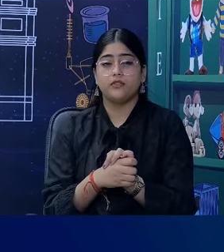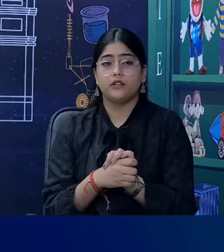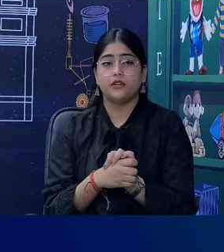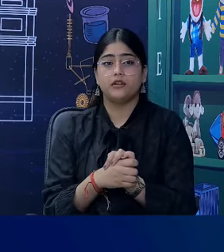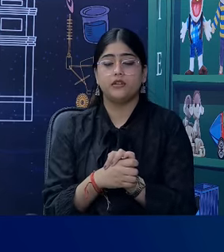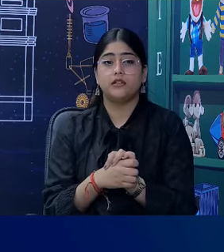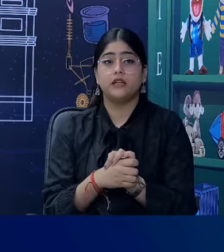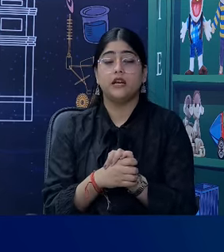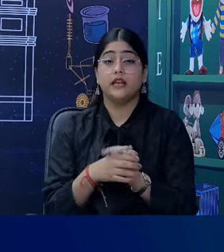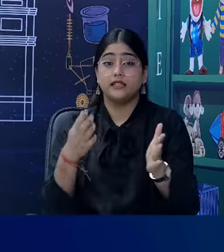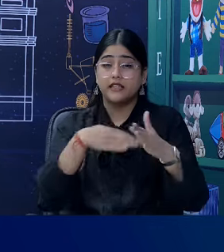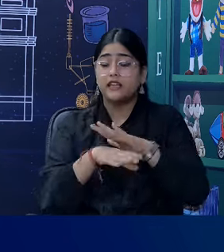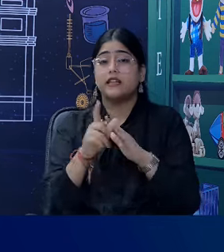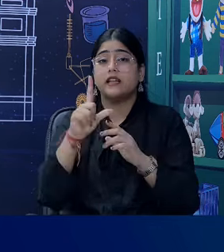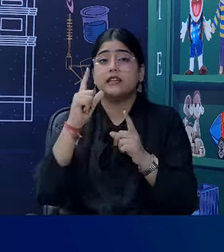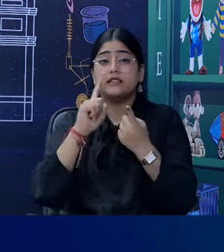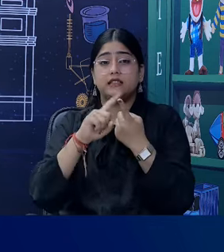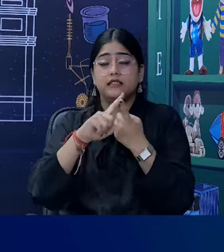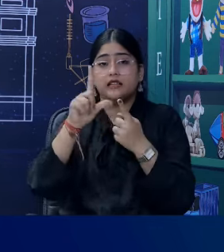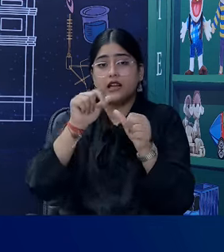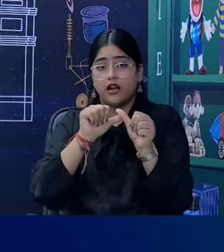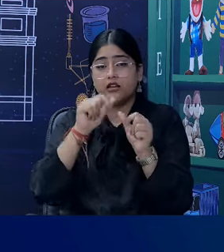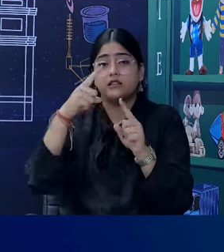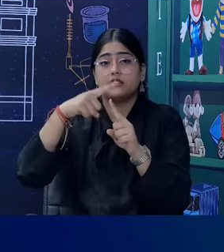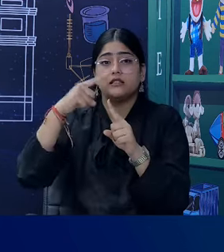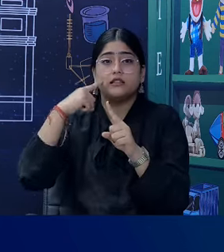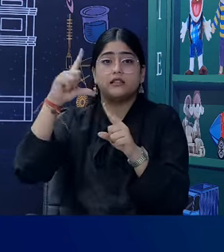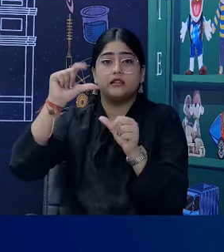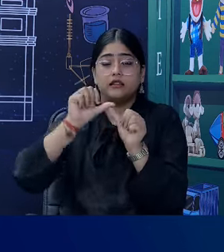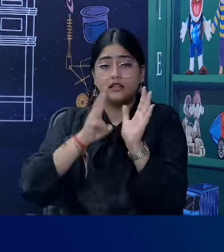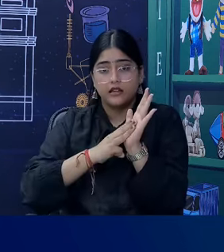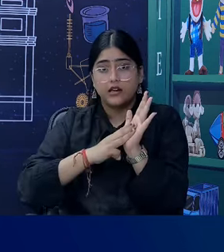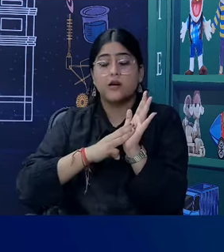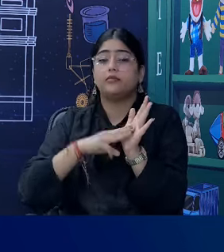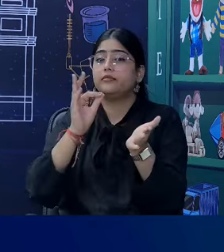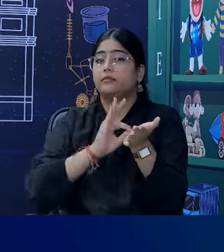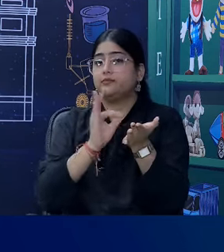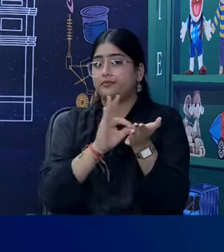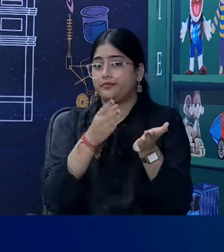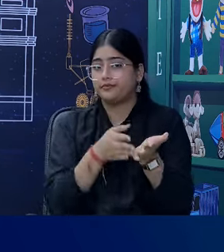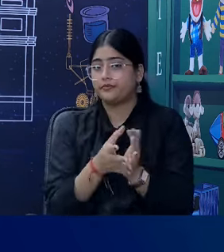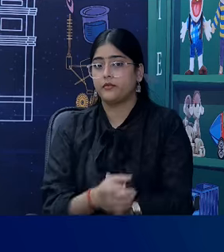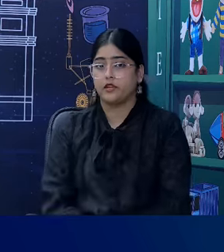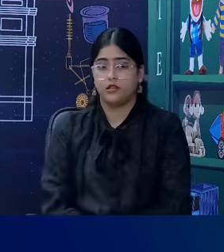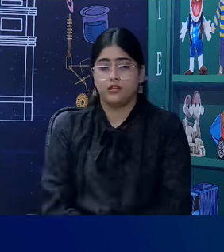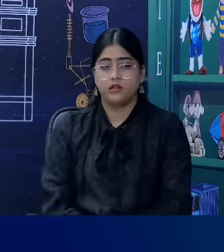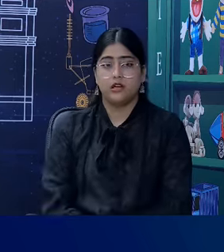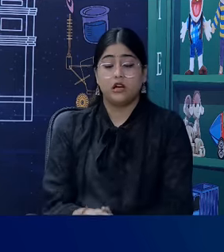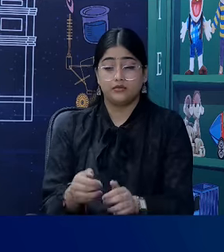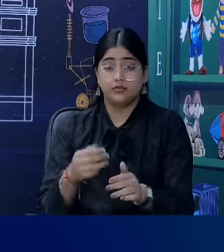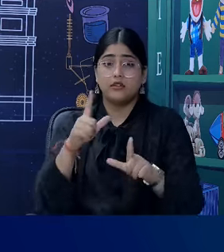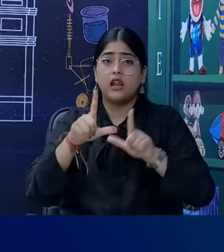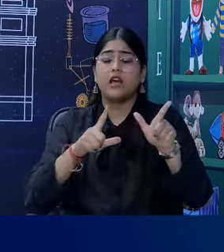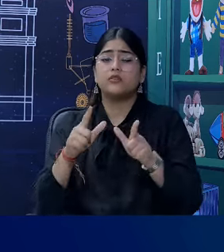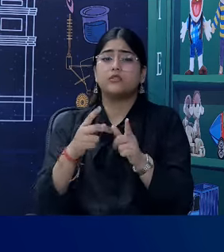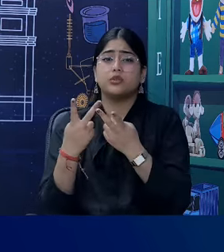ग्रंथ है उसको लिखा गया था ठीक है तो य ये तो ई भाषा की बात अब अगर हम भाषा के अलावा दूसरी जो चीज थी